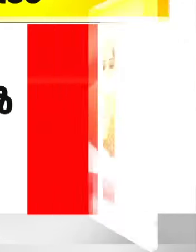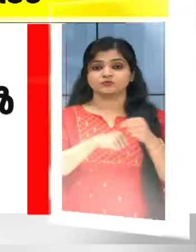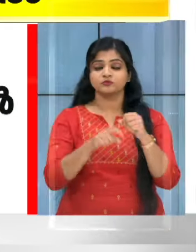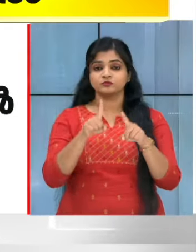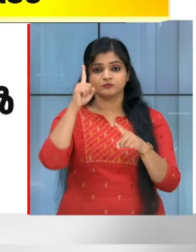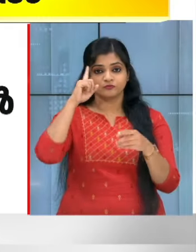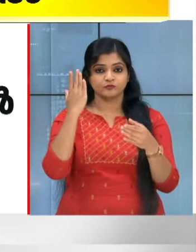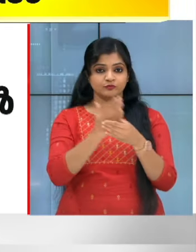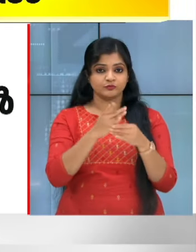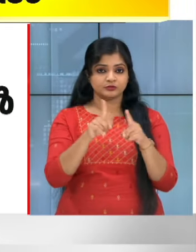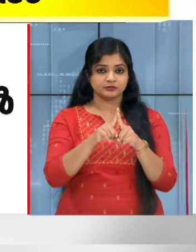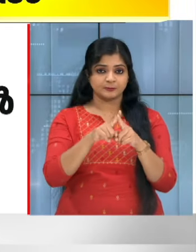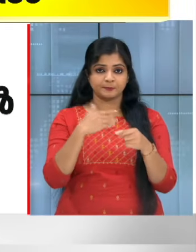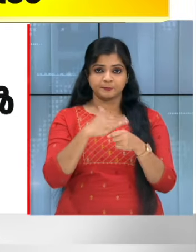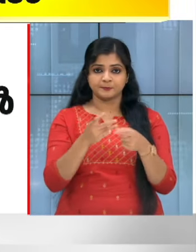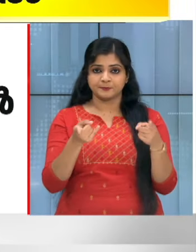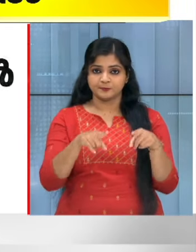നിഗമനത്തിലാണോ?